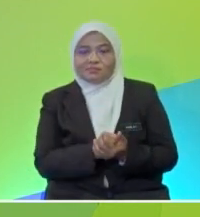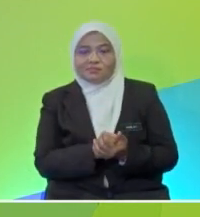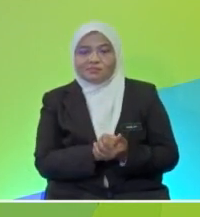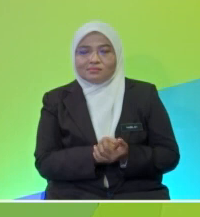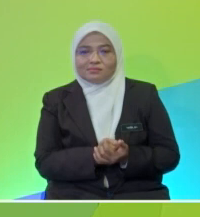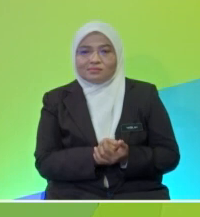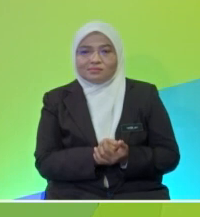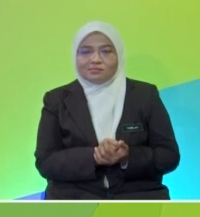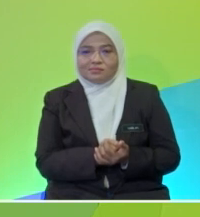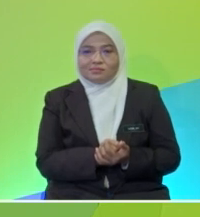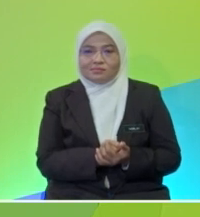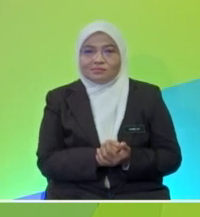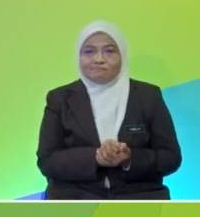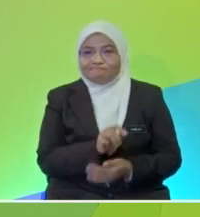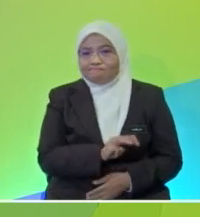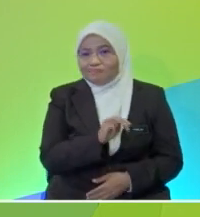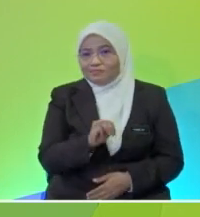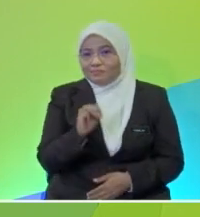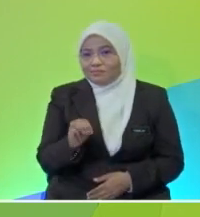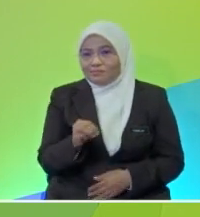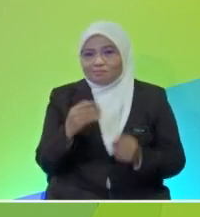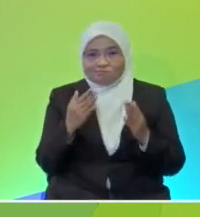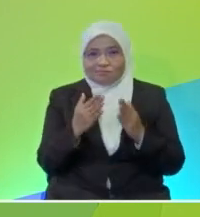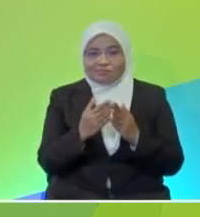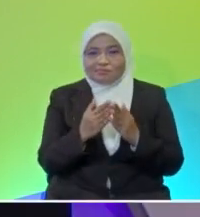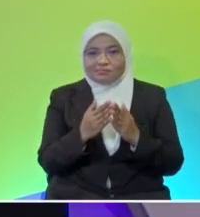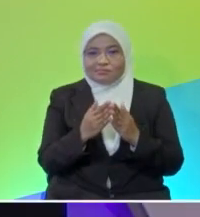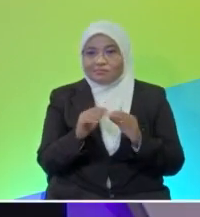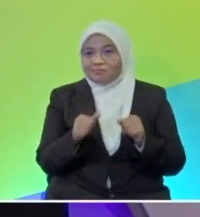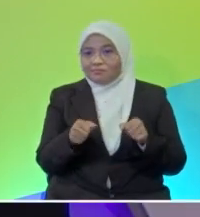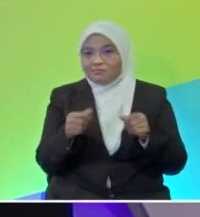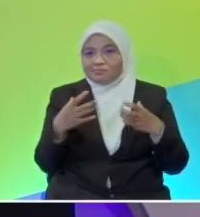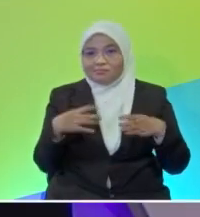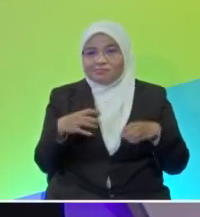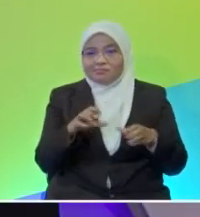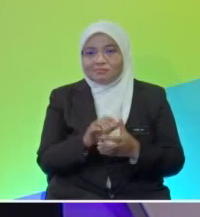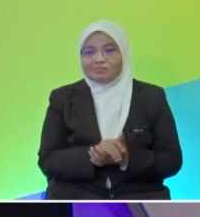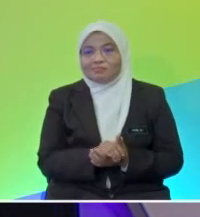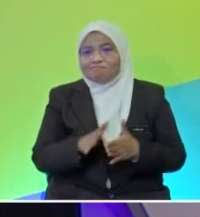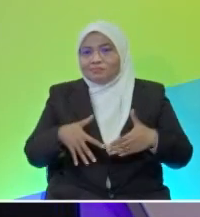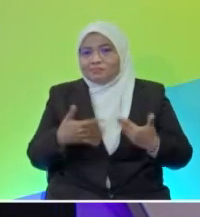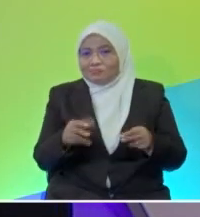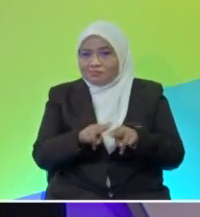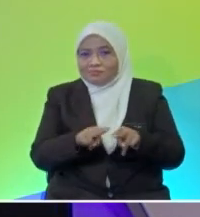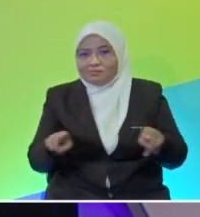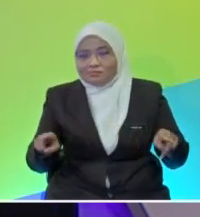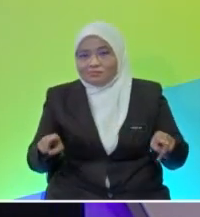oke oke dong baik oke kita tengok kita punya pengukuran